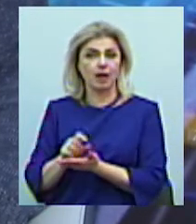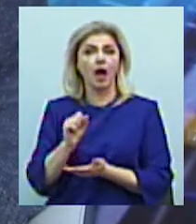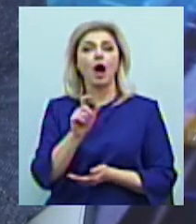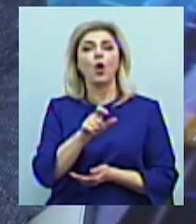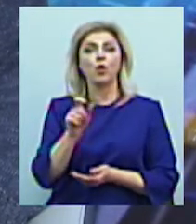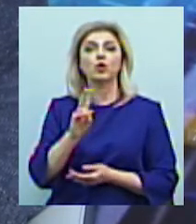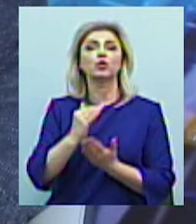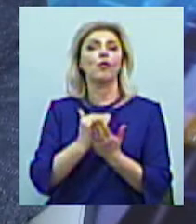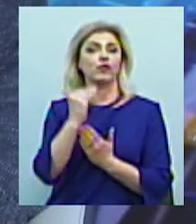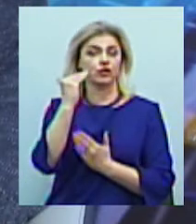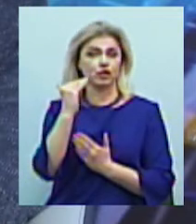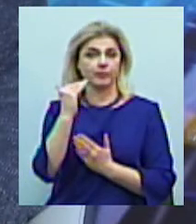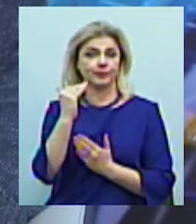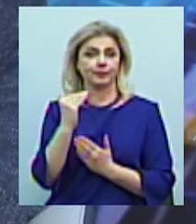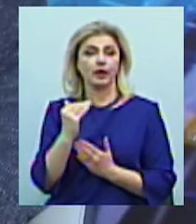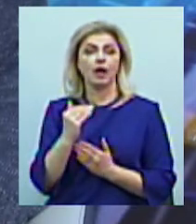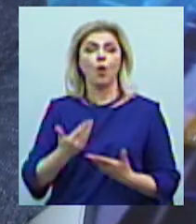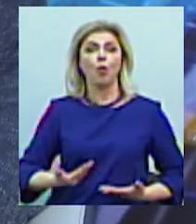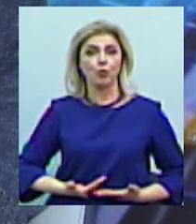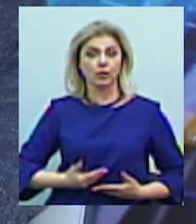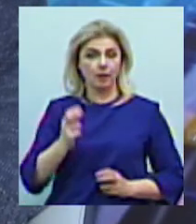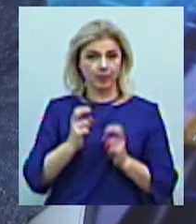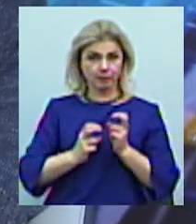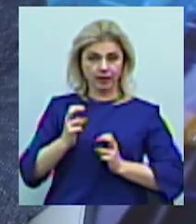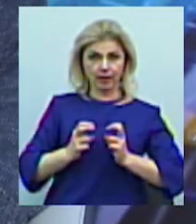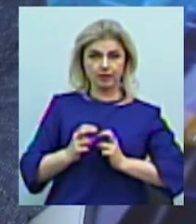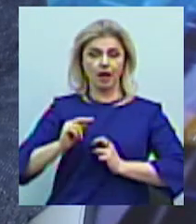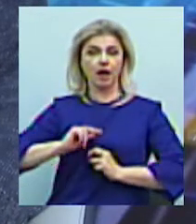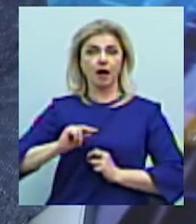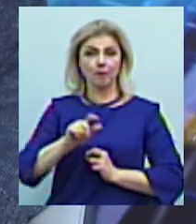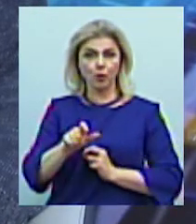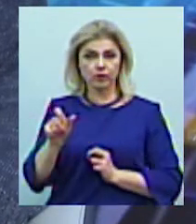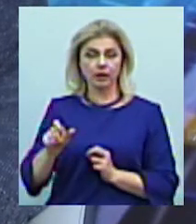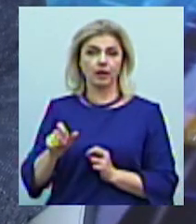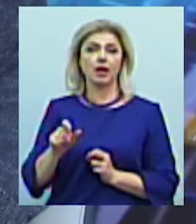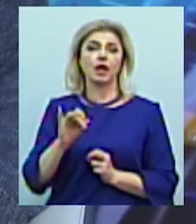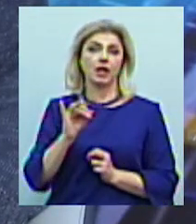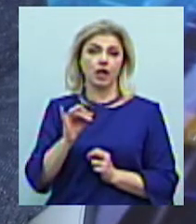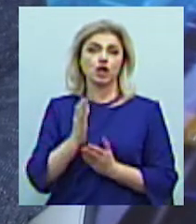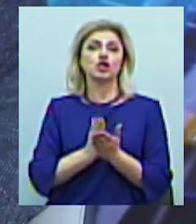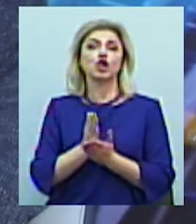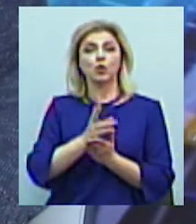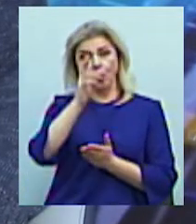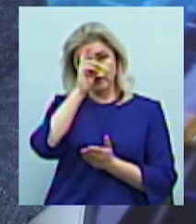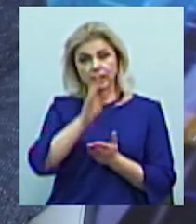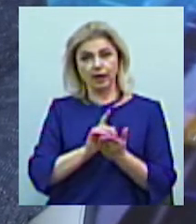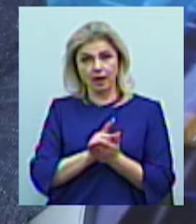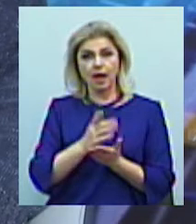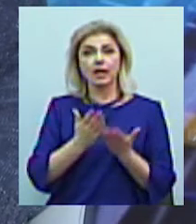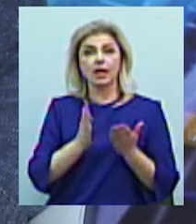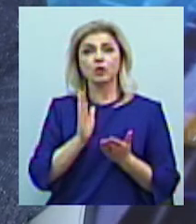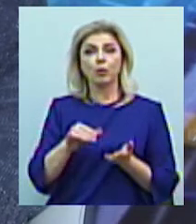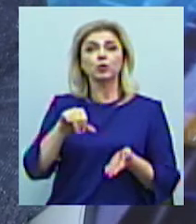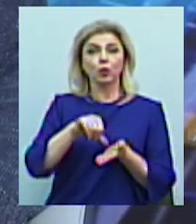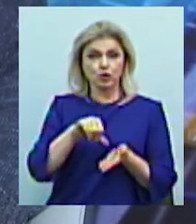по лестнице, то есть коммунальные предприятия, работники, сотрудники, чиновники, если они будут в этом процессе, как бы